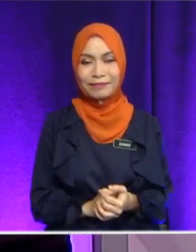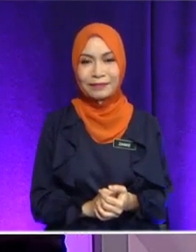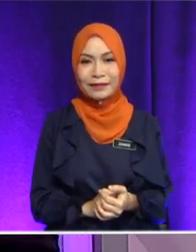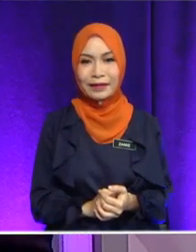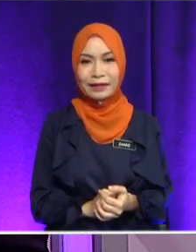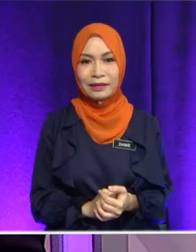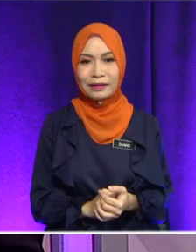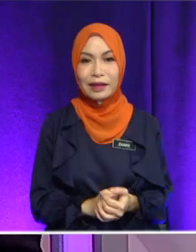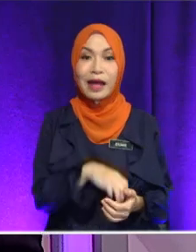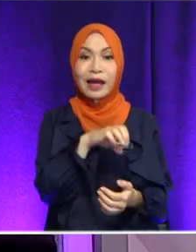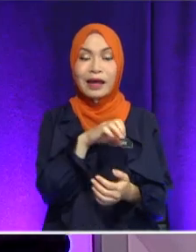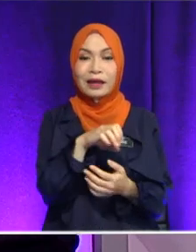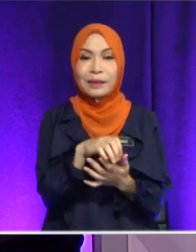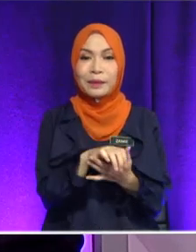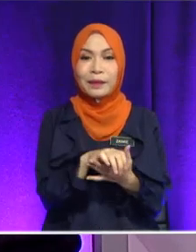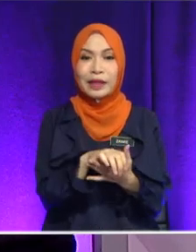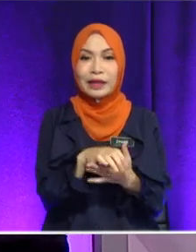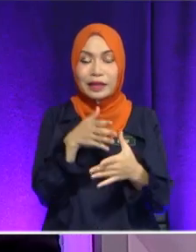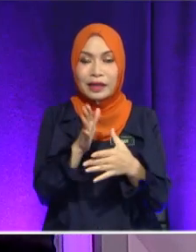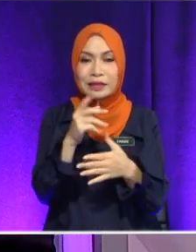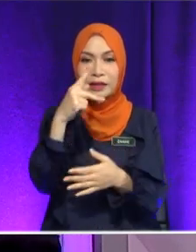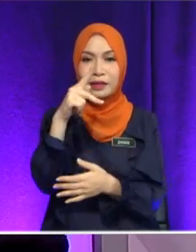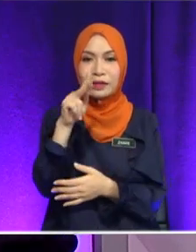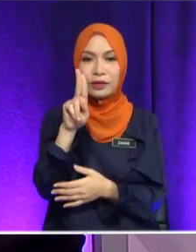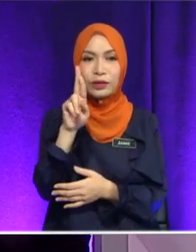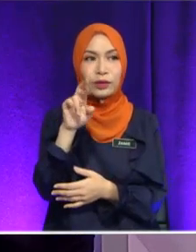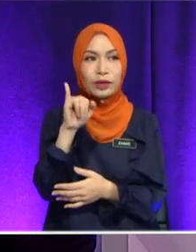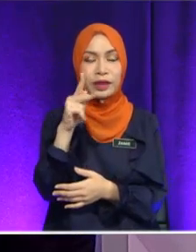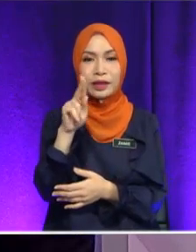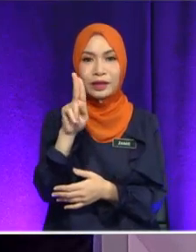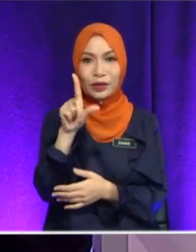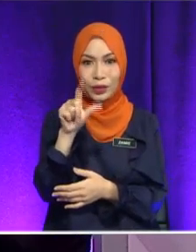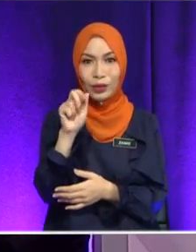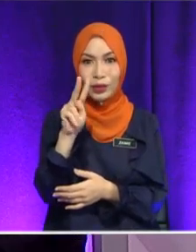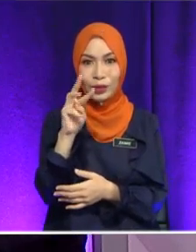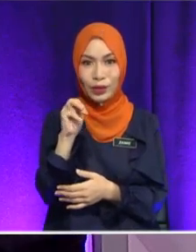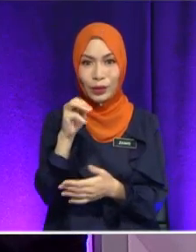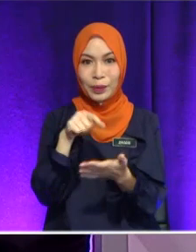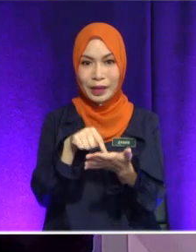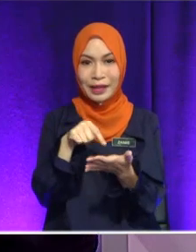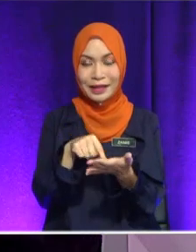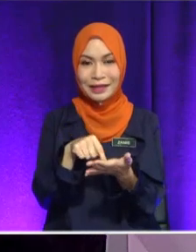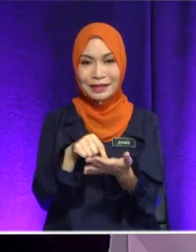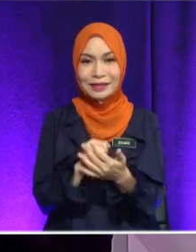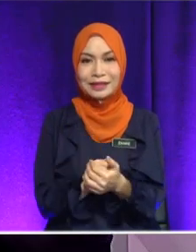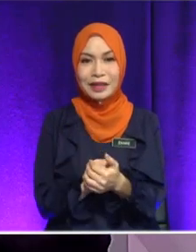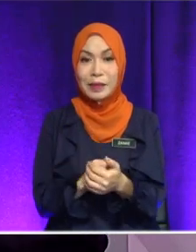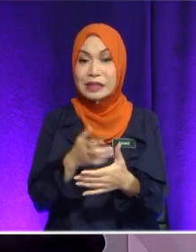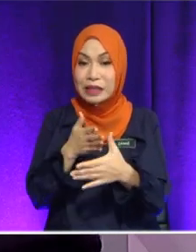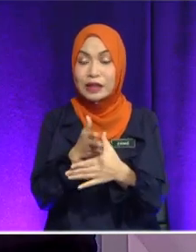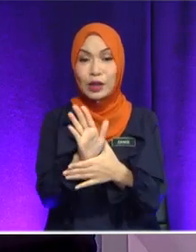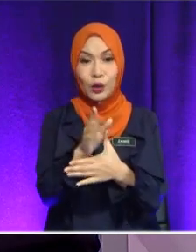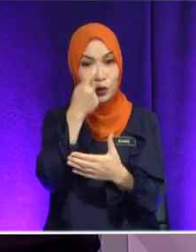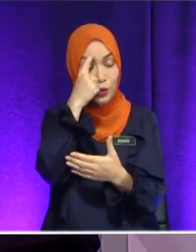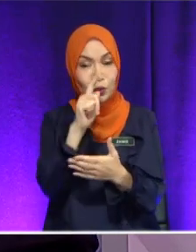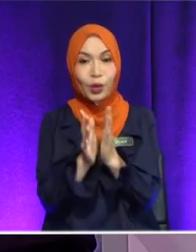Gimana boleh jadi kejaya salah satu kejaya untuk menjadi pelukis dan juga pengkarya yang